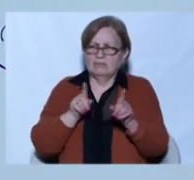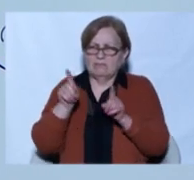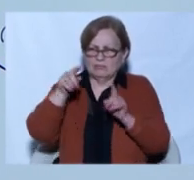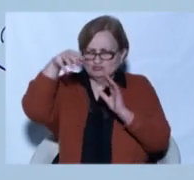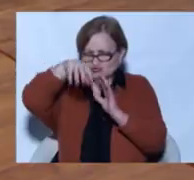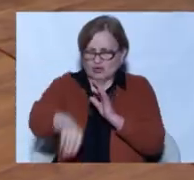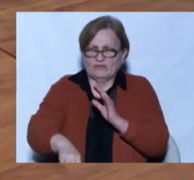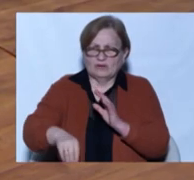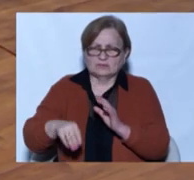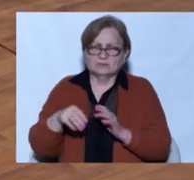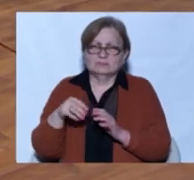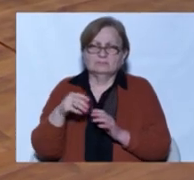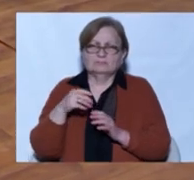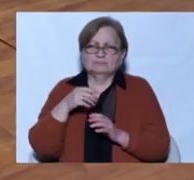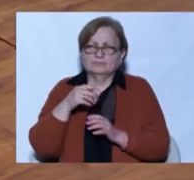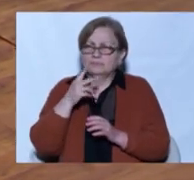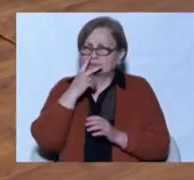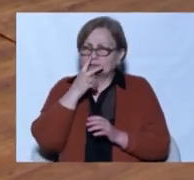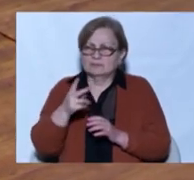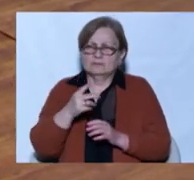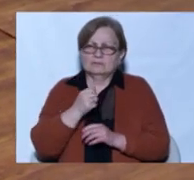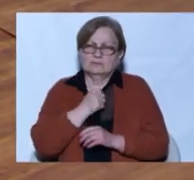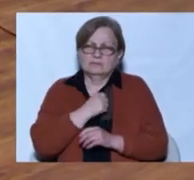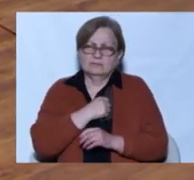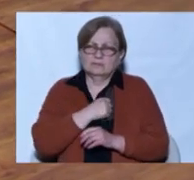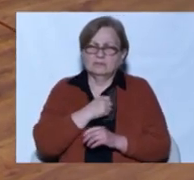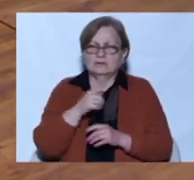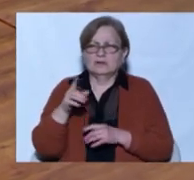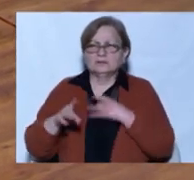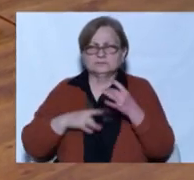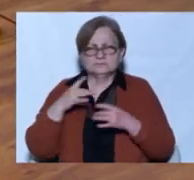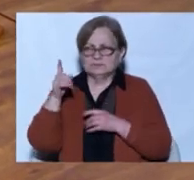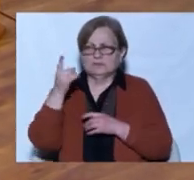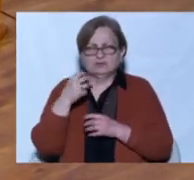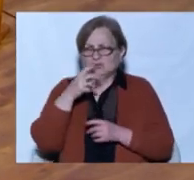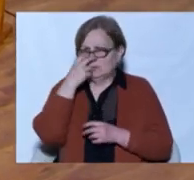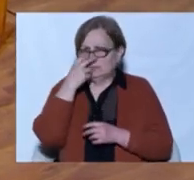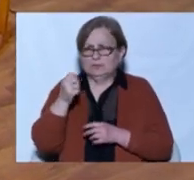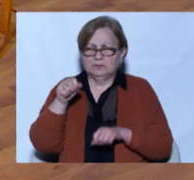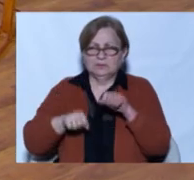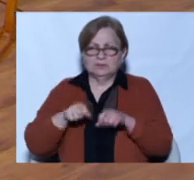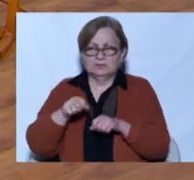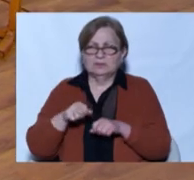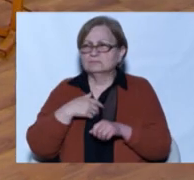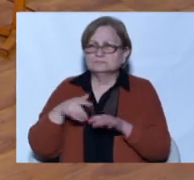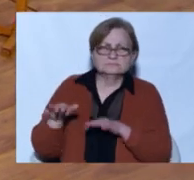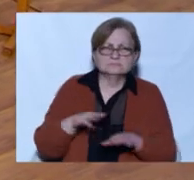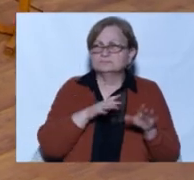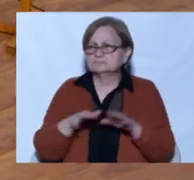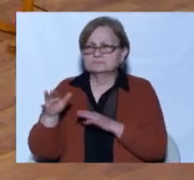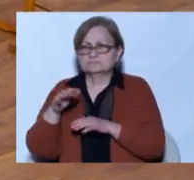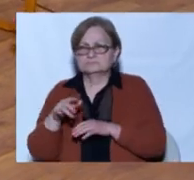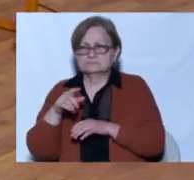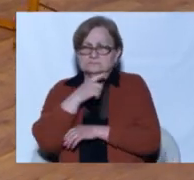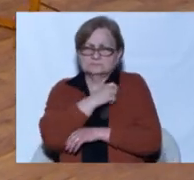ბარდებში გახლართულიყო. ისეთი ცელქია, წამით არისვენებს. აქეთ ვეცი, იქით ვეცი, სიმწრისგან ნისკარტით